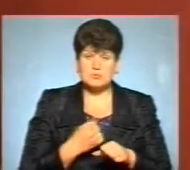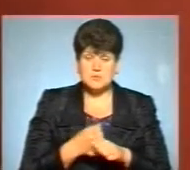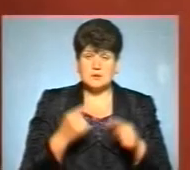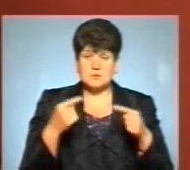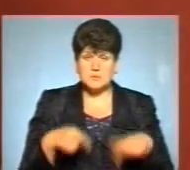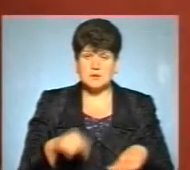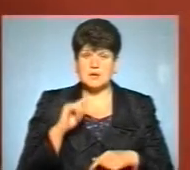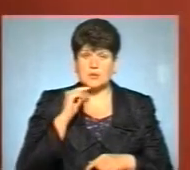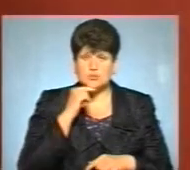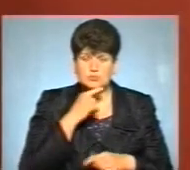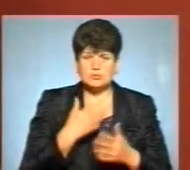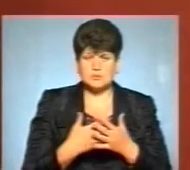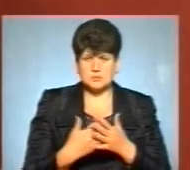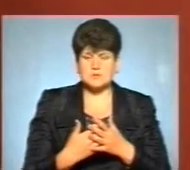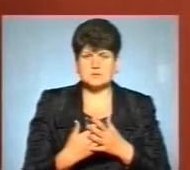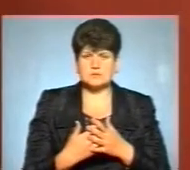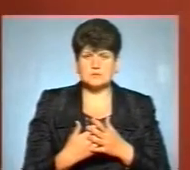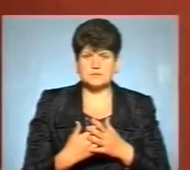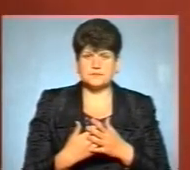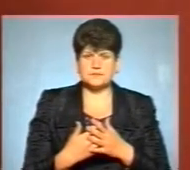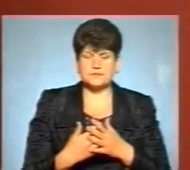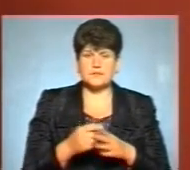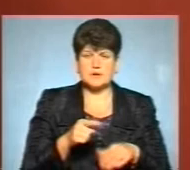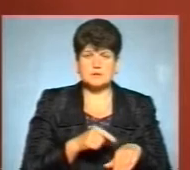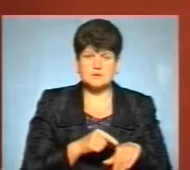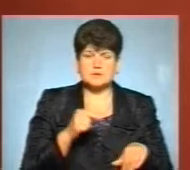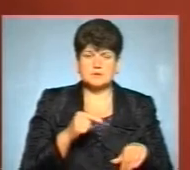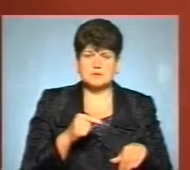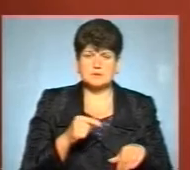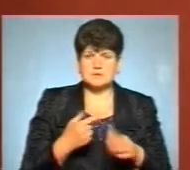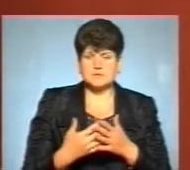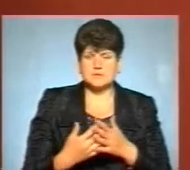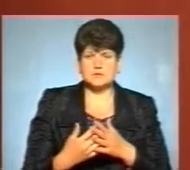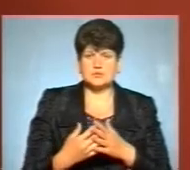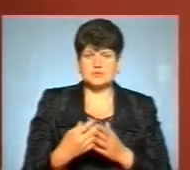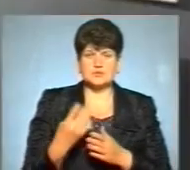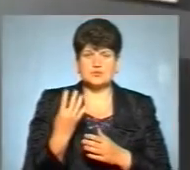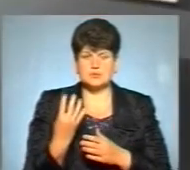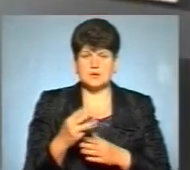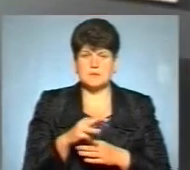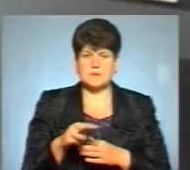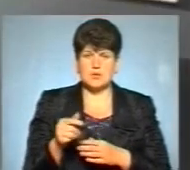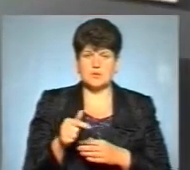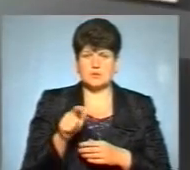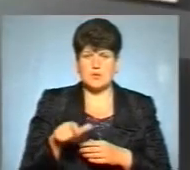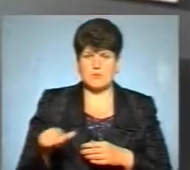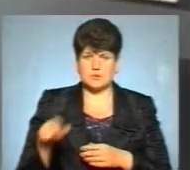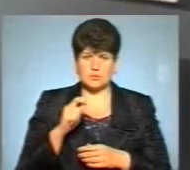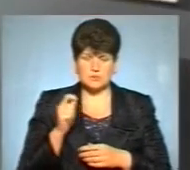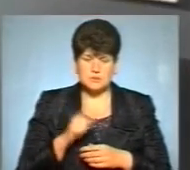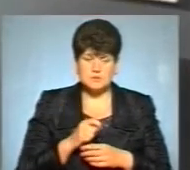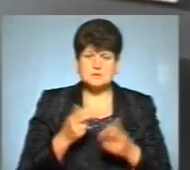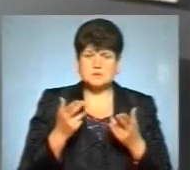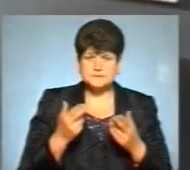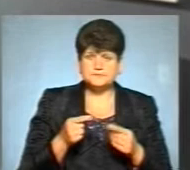економіки, то приблизно вона торкнеться десь, кажуть, в районі 4 мільйонів громадян України. Звичайно,